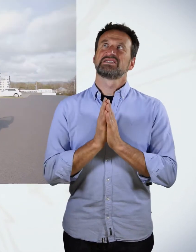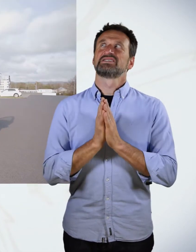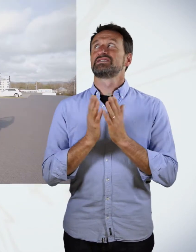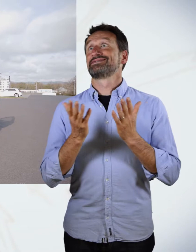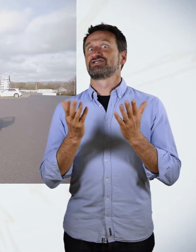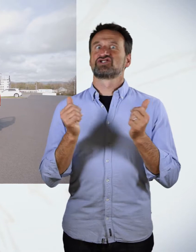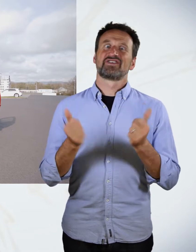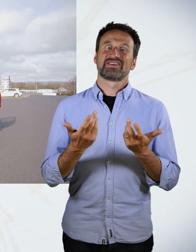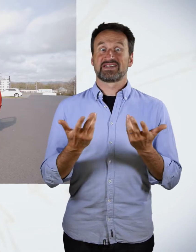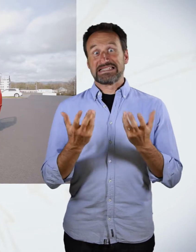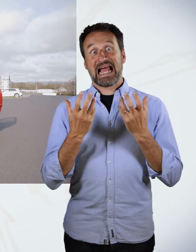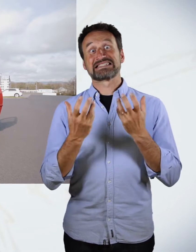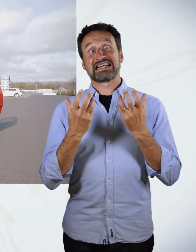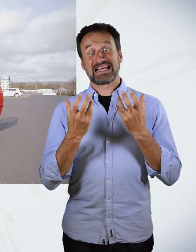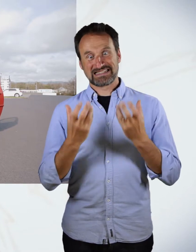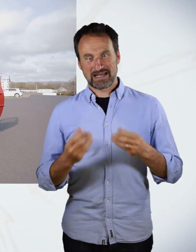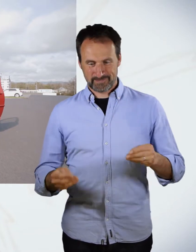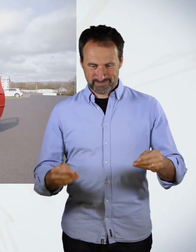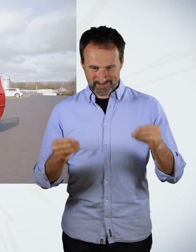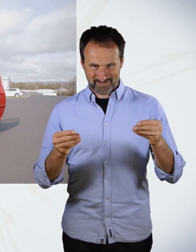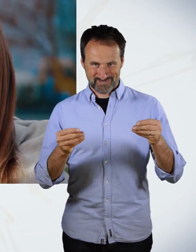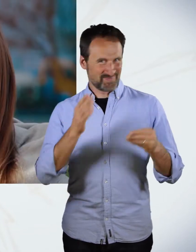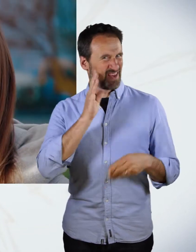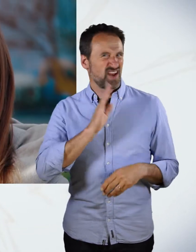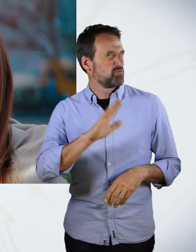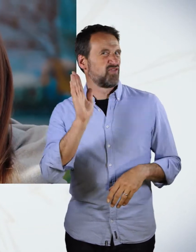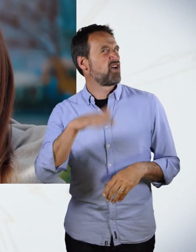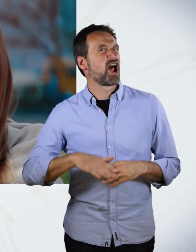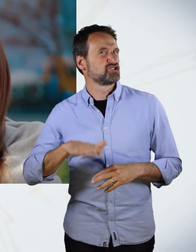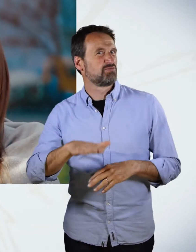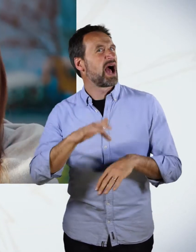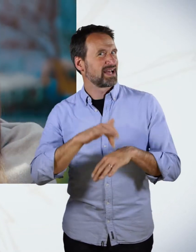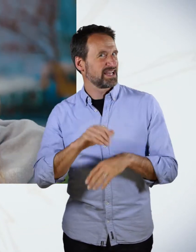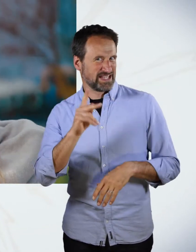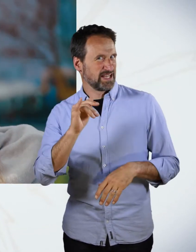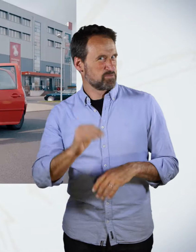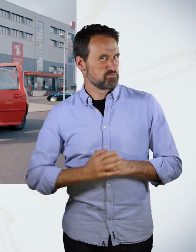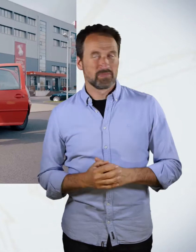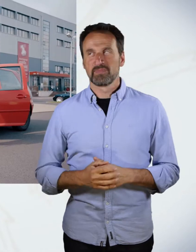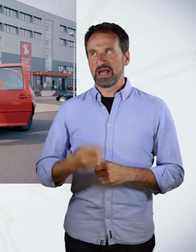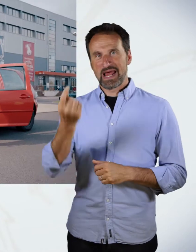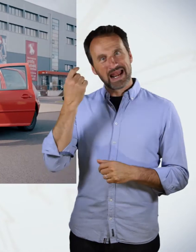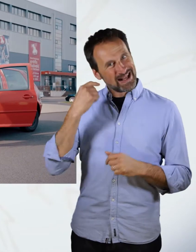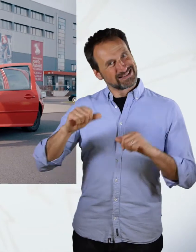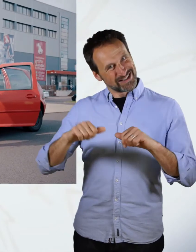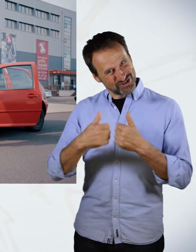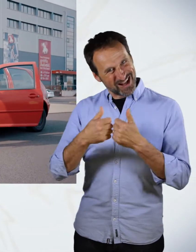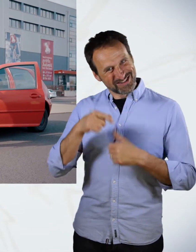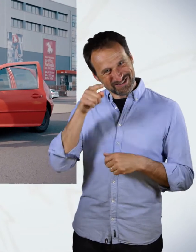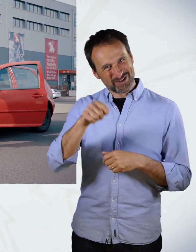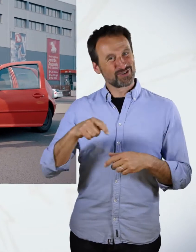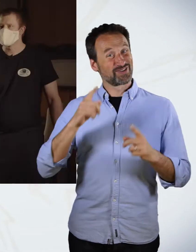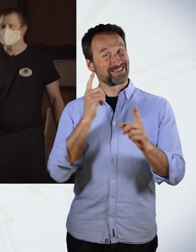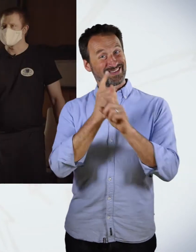aller Übel kam wieder. Liebe Falschparkerin Kim, In deiner letzten Challenge hast du den Koch Marcel